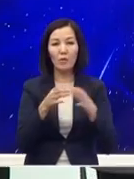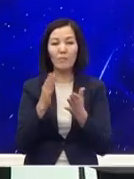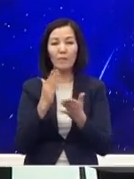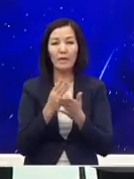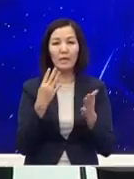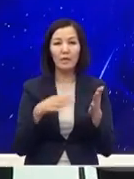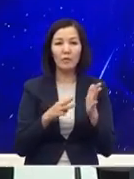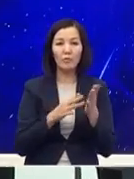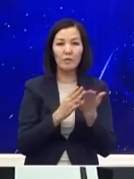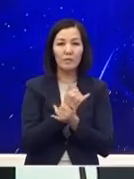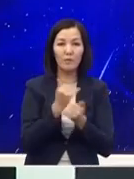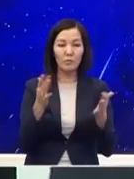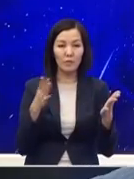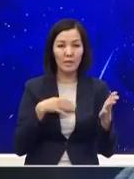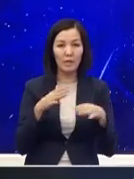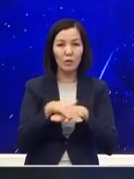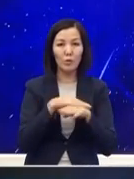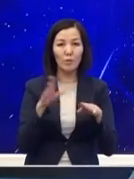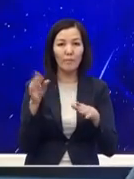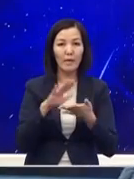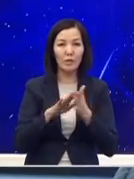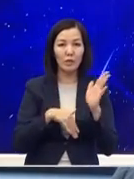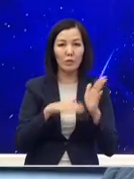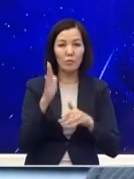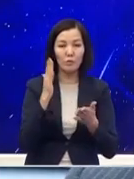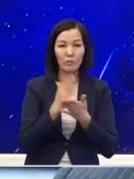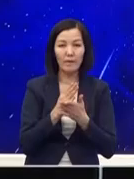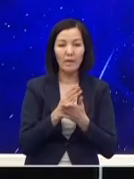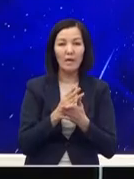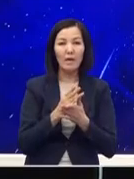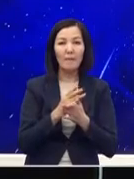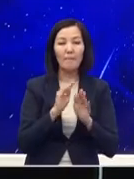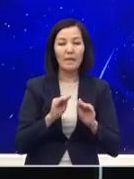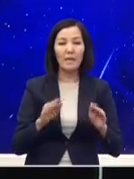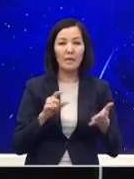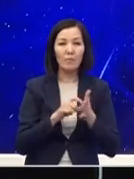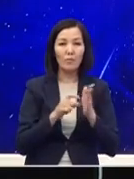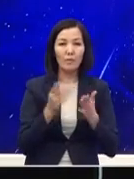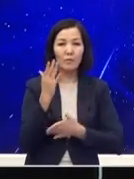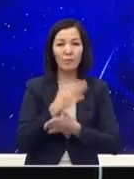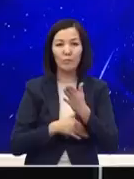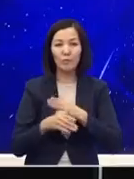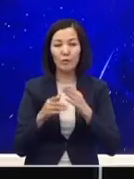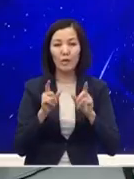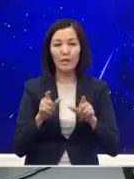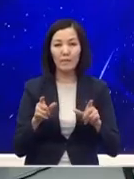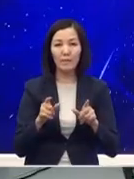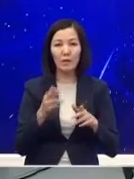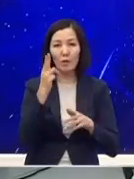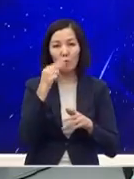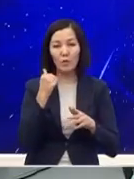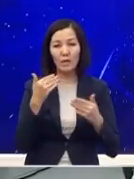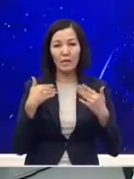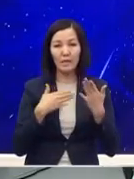49 түрлі қызмет көрсетілет. Тұрғындар үшін барлық жағдай жасалған. Балалар бөлмесі. Мүмкіндігі шектеулі жандарға да қолайлы қызмет